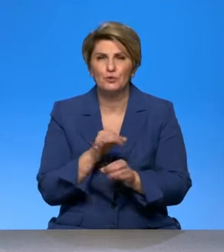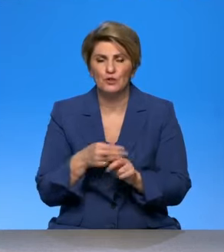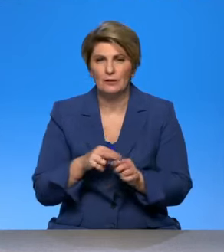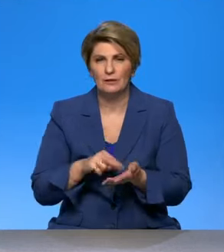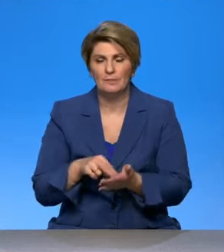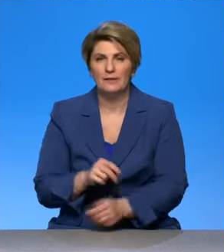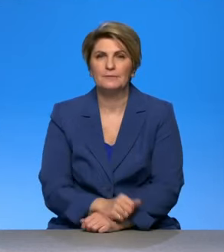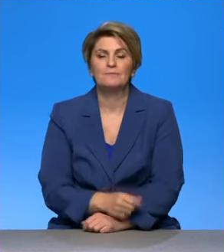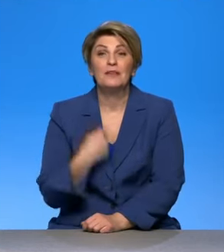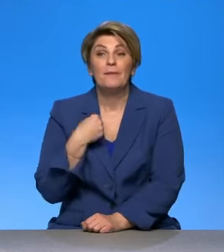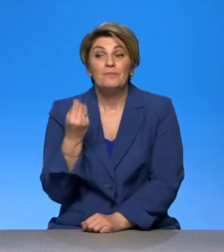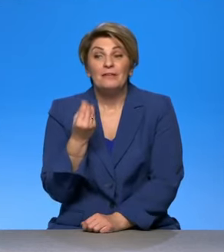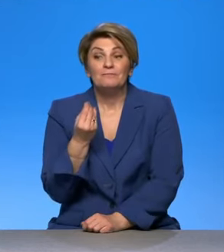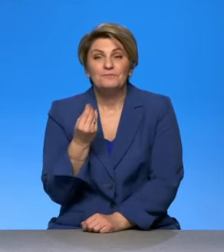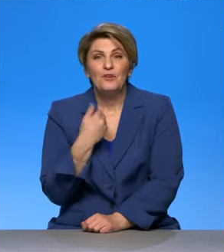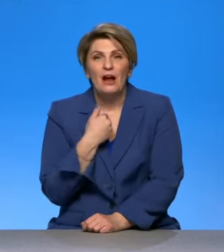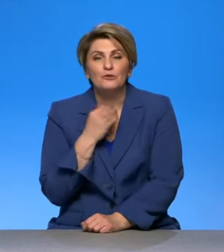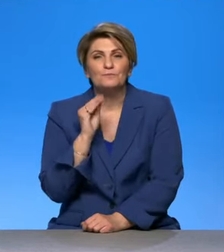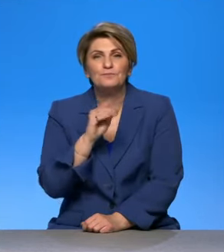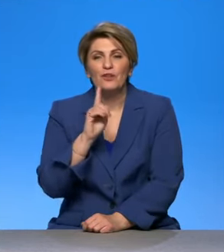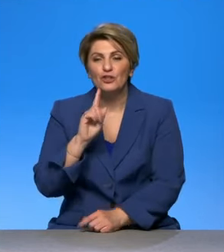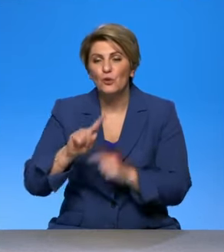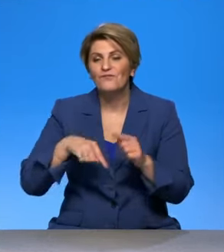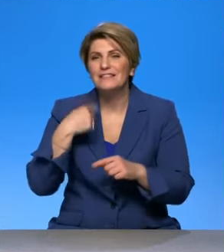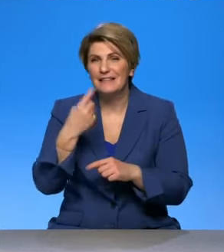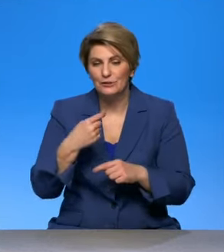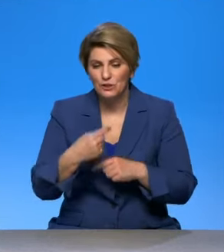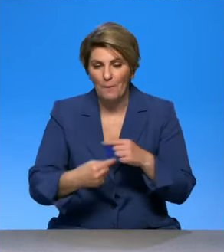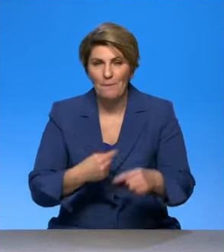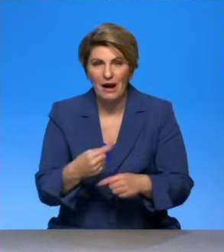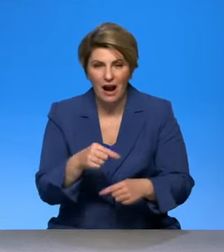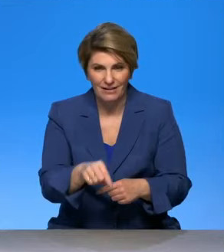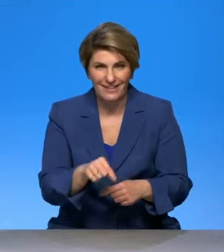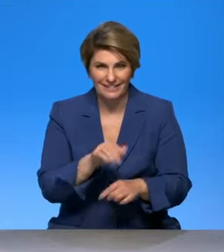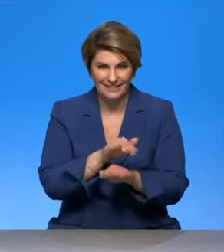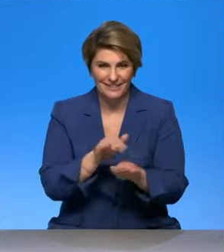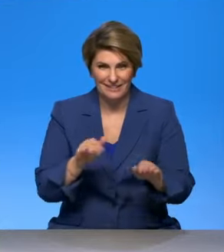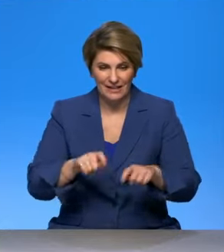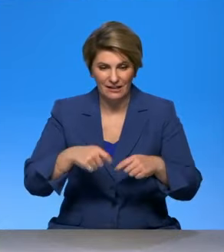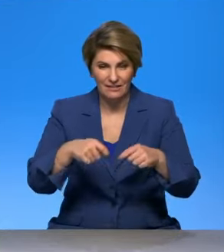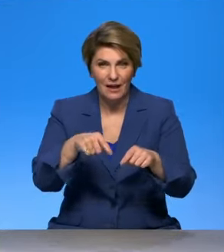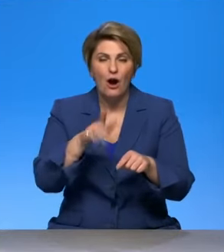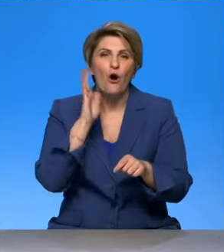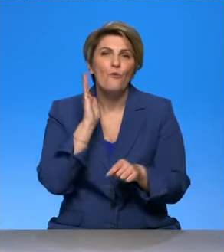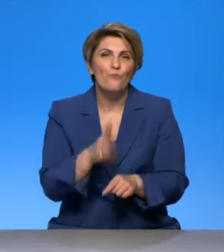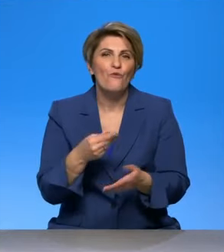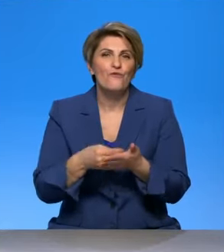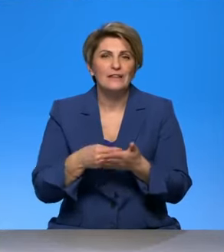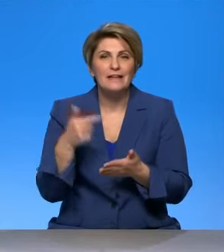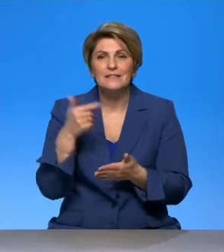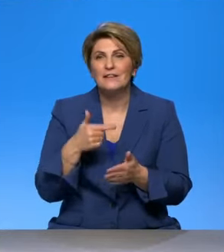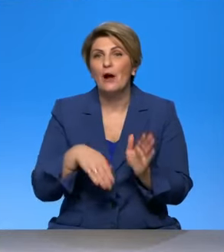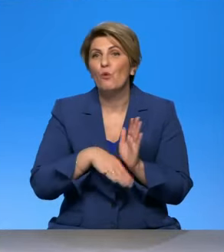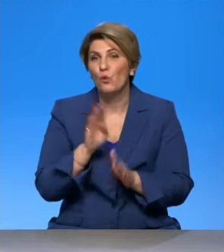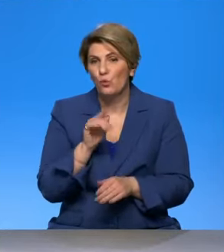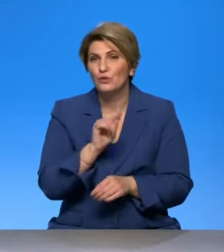вот сказанные чуть раньше, что в следующем поколении финансовая грамотность будет уже выше и будет попроще с кредитами.